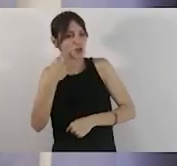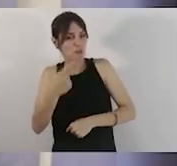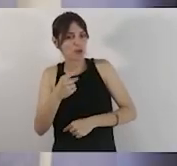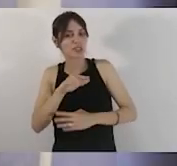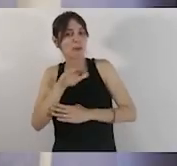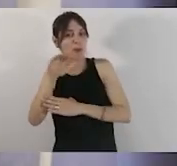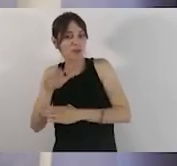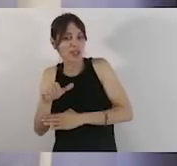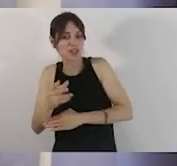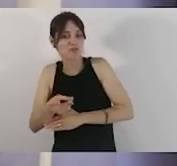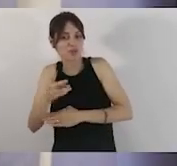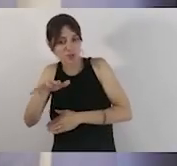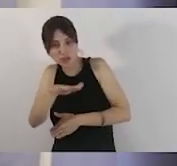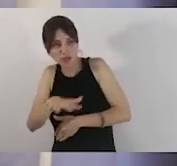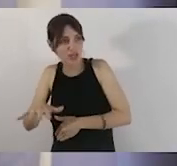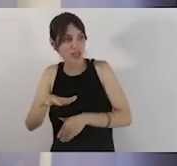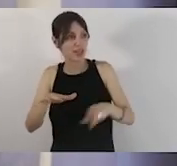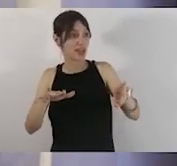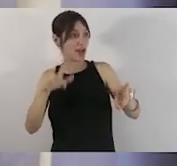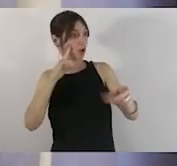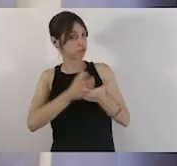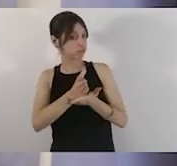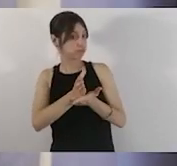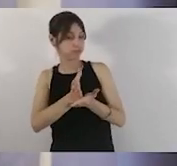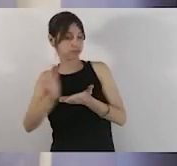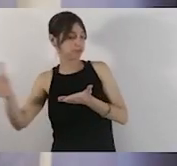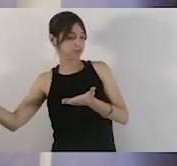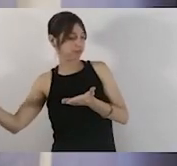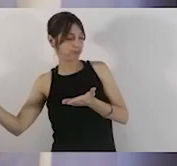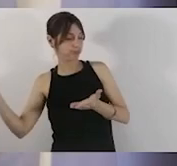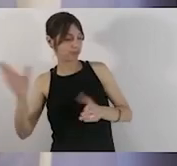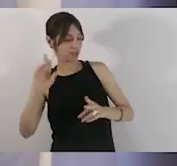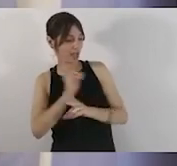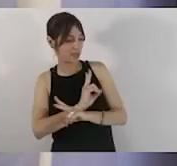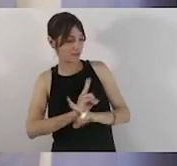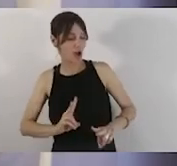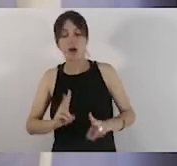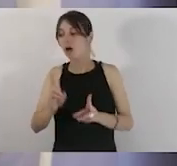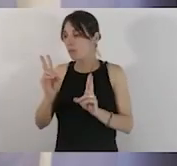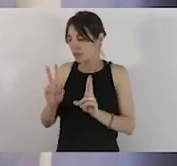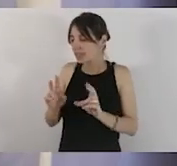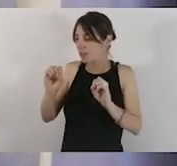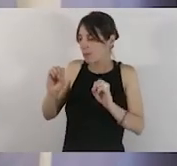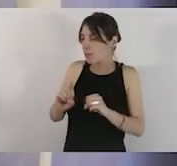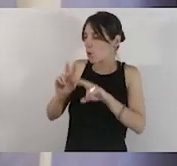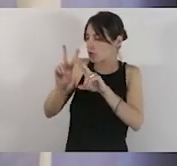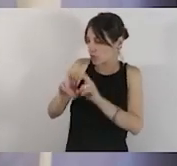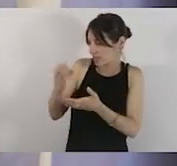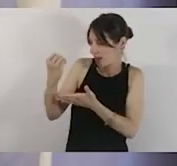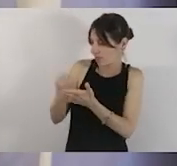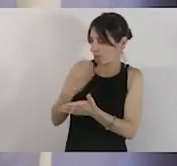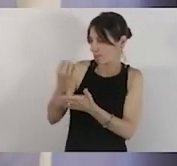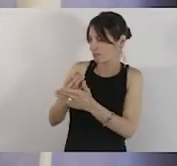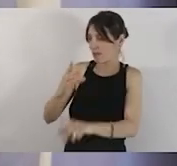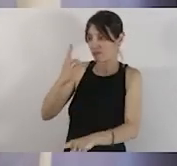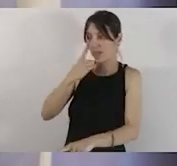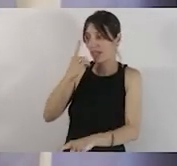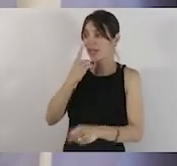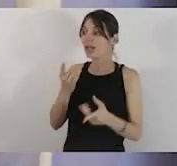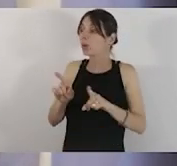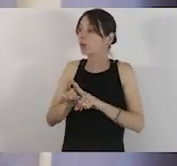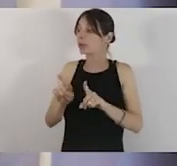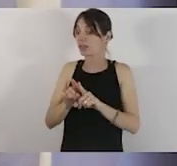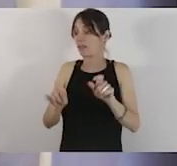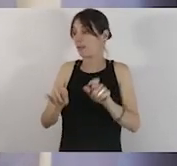suis contre, madame le maire. Voilà. Ouais. Bon, vous vous renseignerez, mais vous verrez. Et puis, de toute façon, la concertation sera